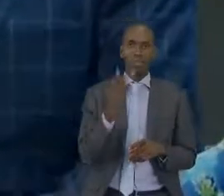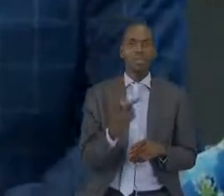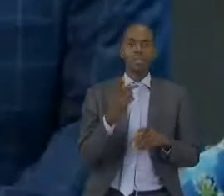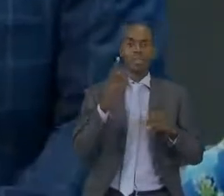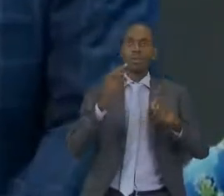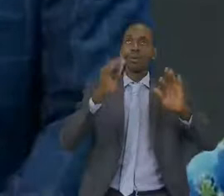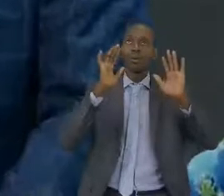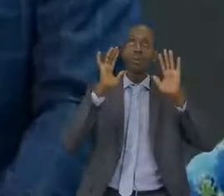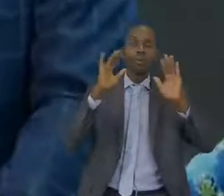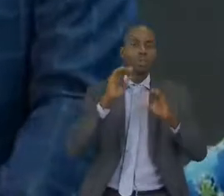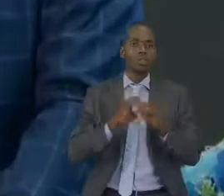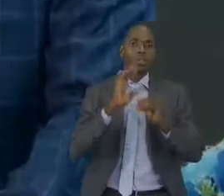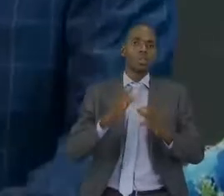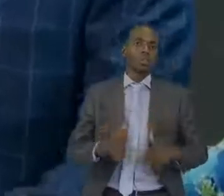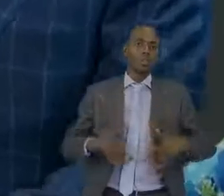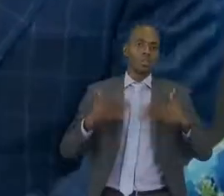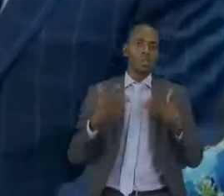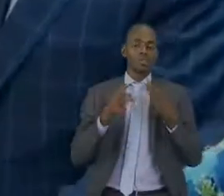Les produits de ta vie.